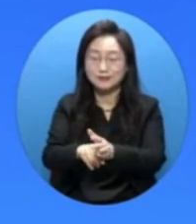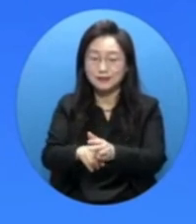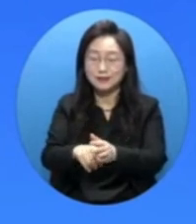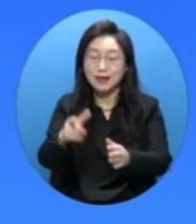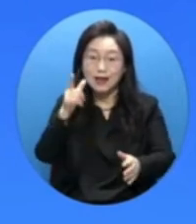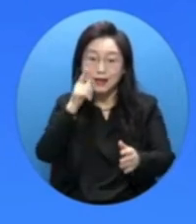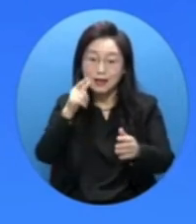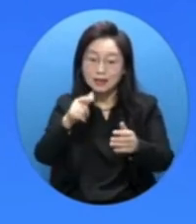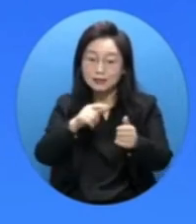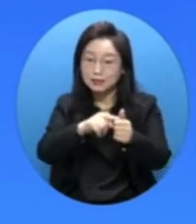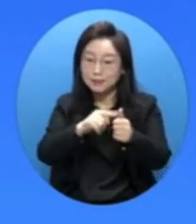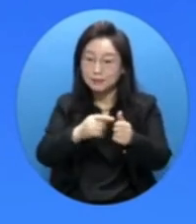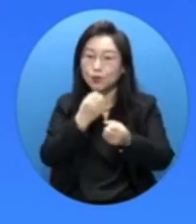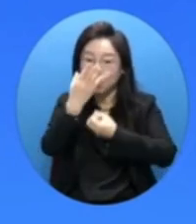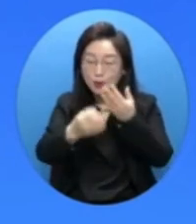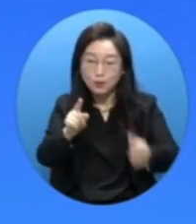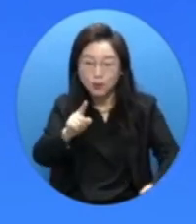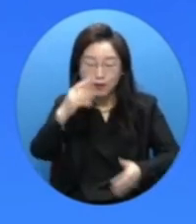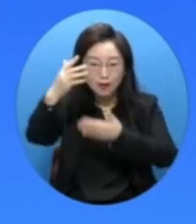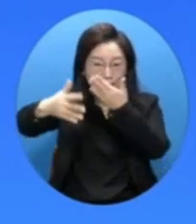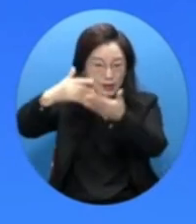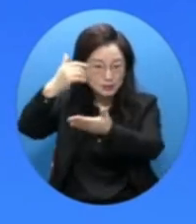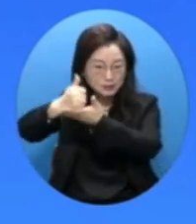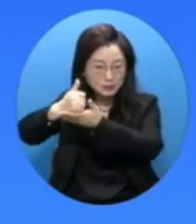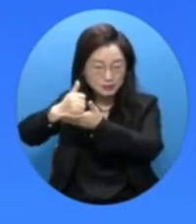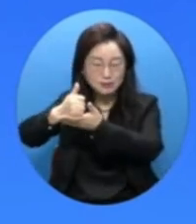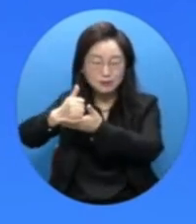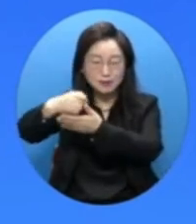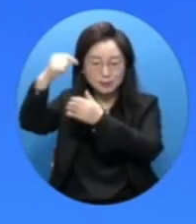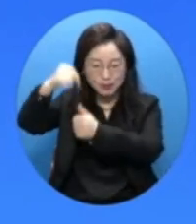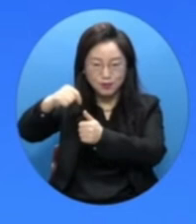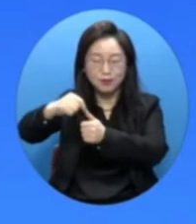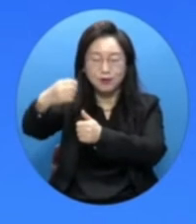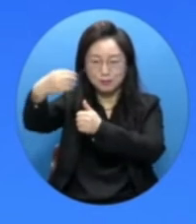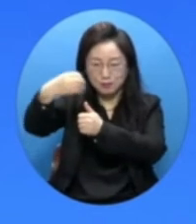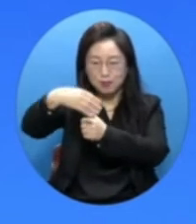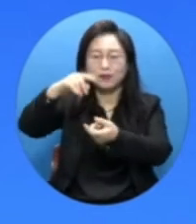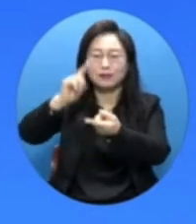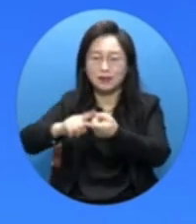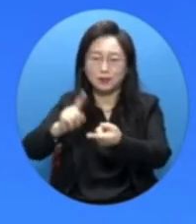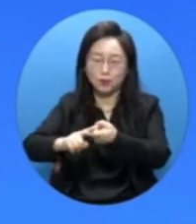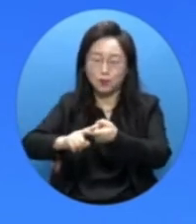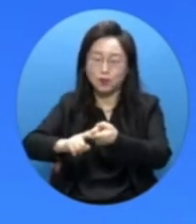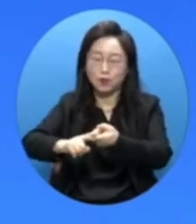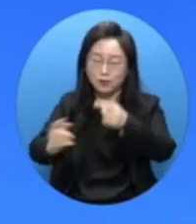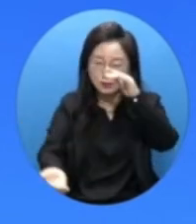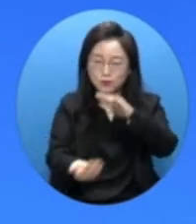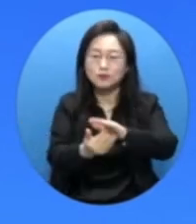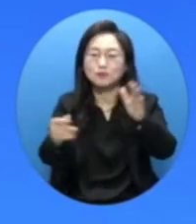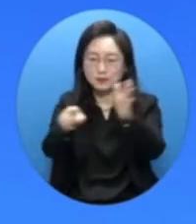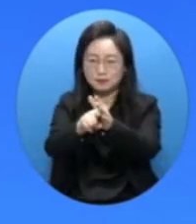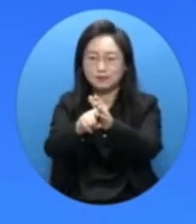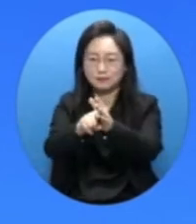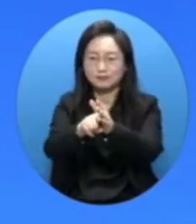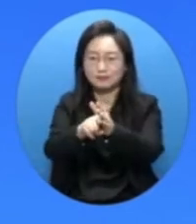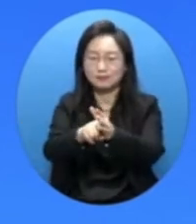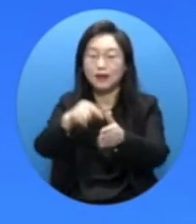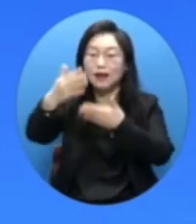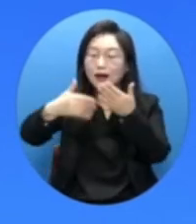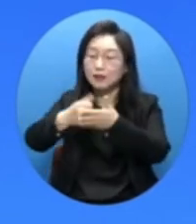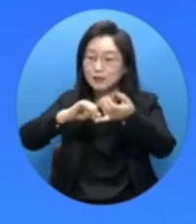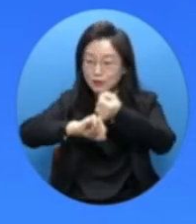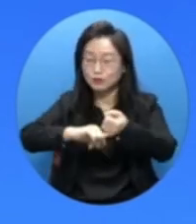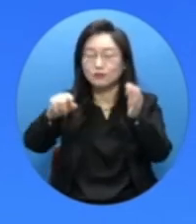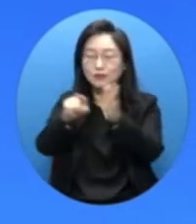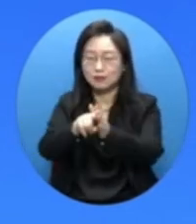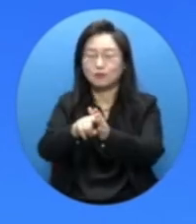갈렙은 고백합니다 여호와께서 말씀하신 대로 하나님께서 말씀하신 대로 하나님께서 말씀하신 대로 그 말씀이 이루어질 것입니다 하나님의 약속의